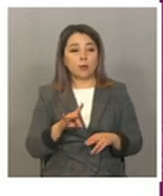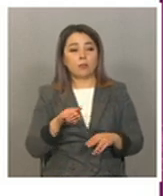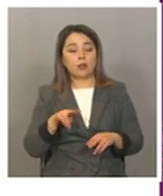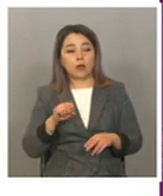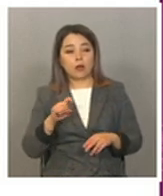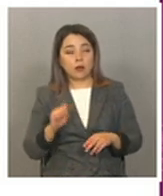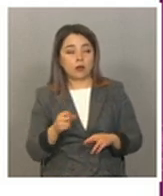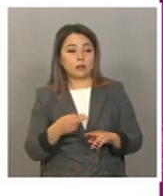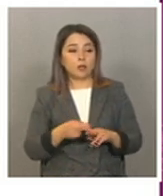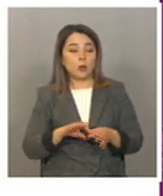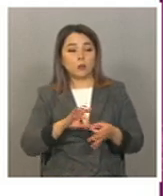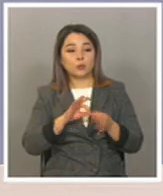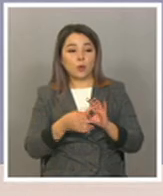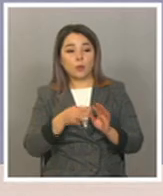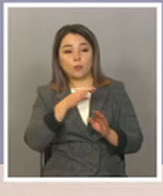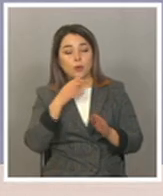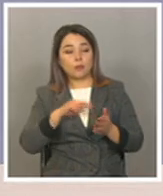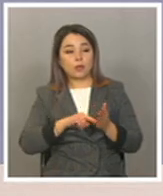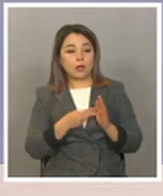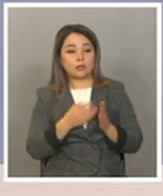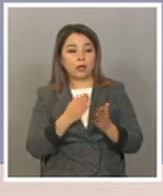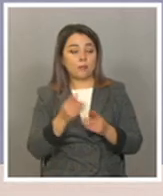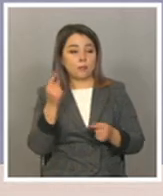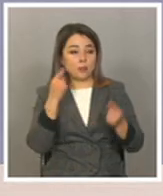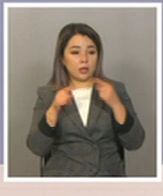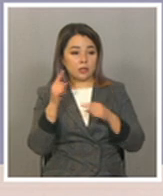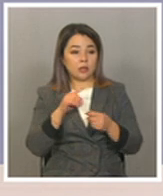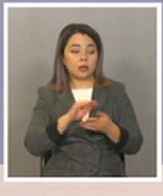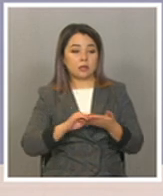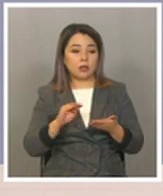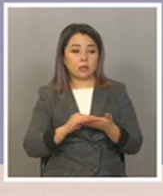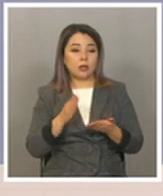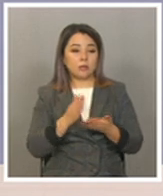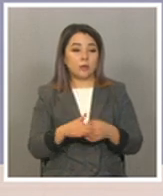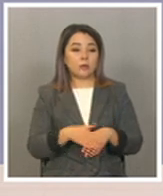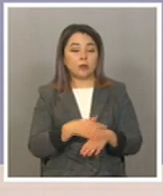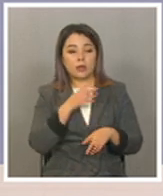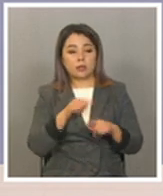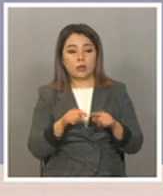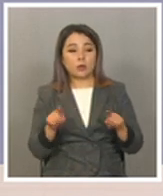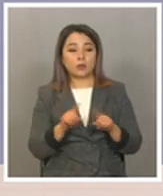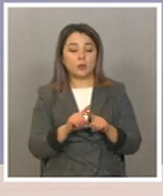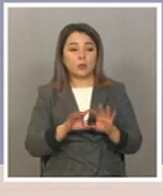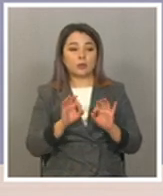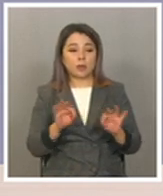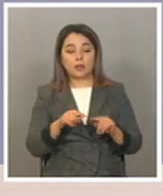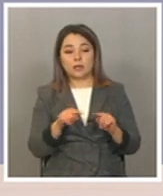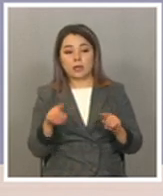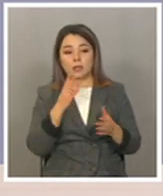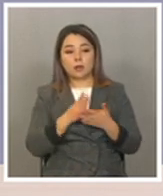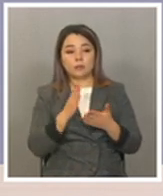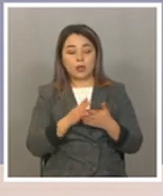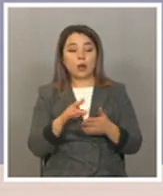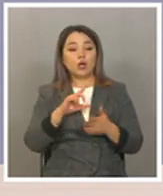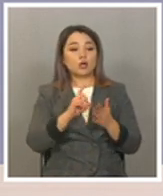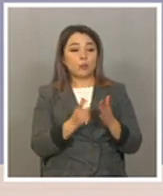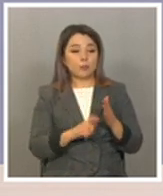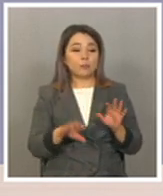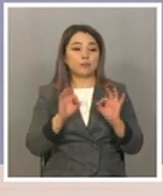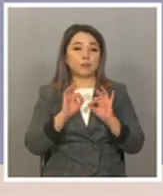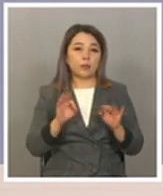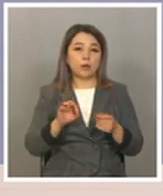– сложное многоплановое произведение, в котором переплетаются несколько сюжетных линий. Это роман о